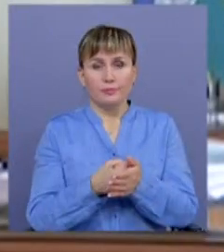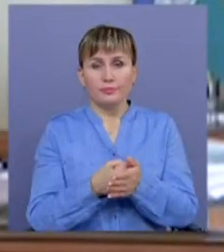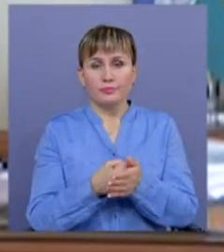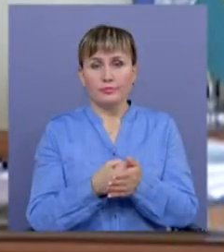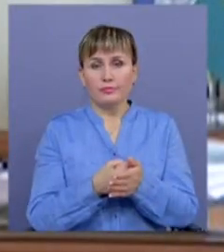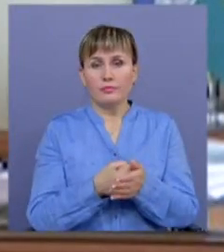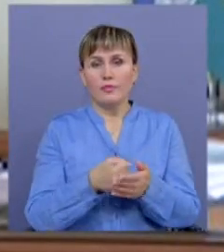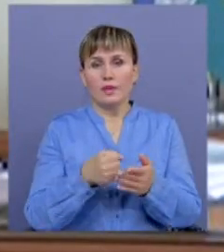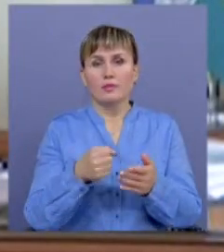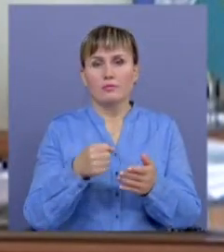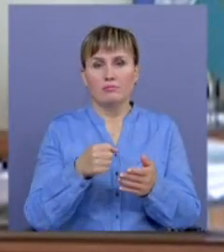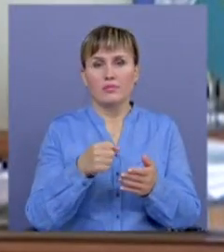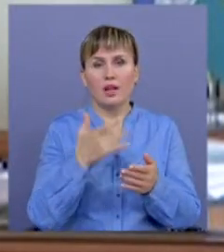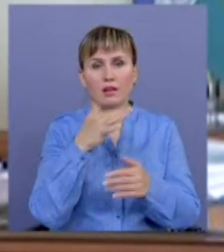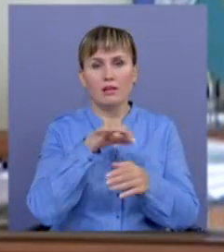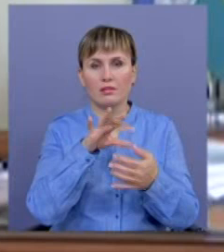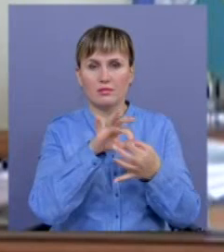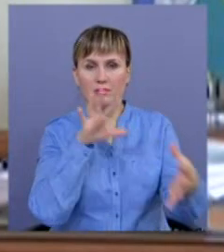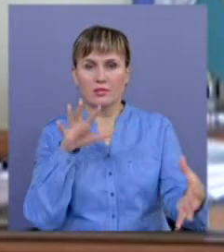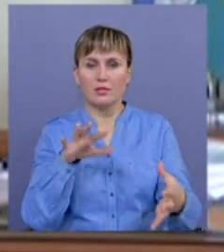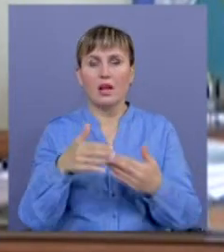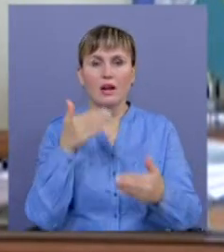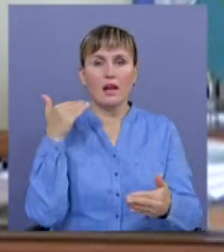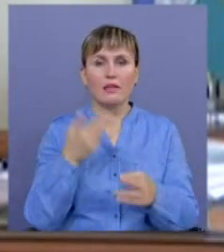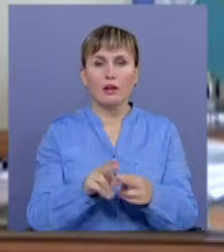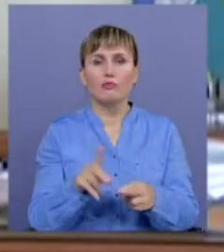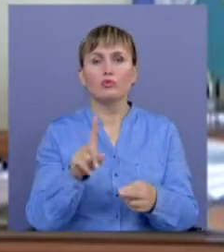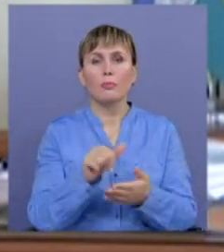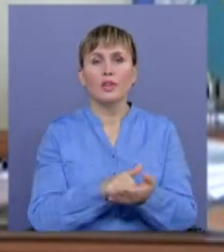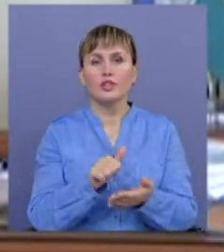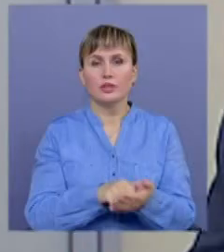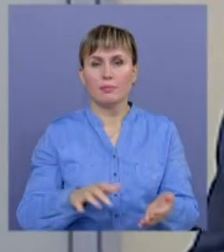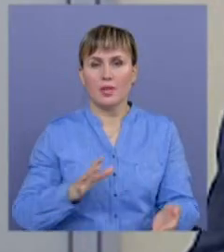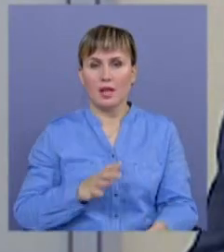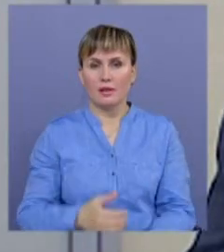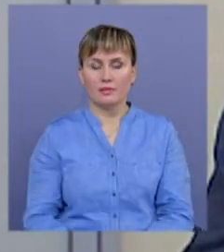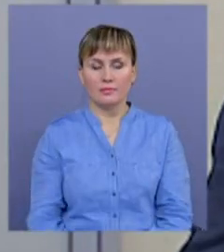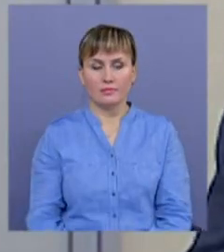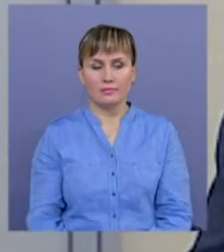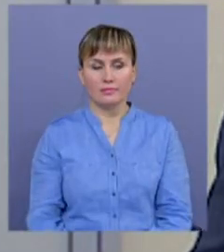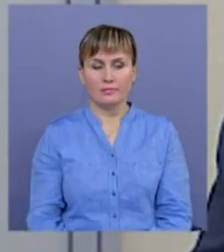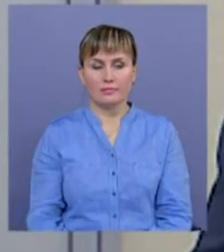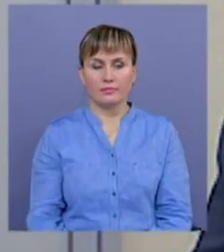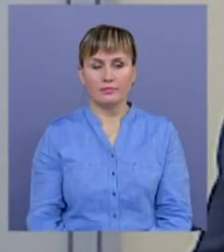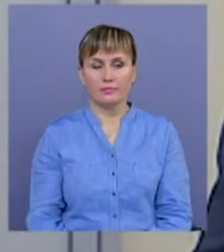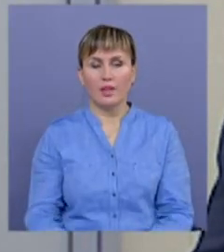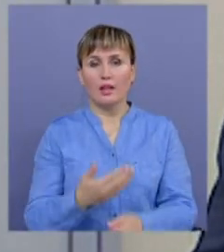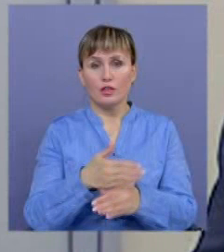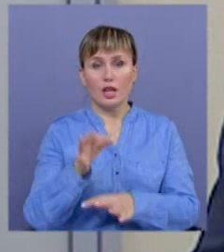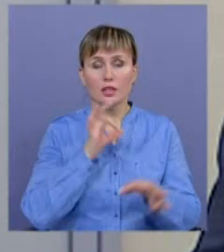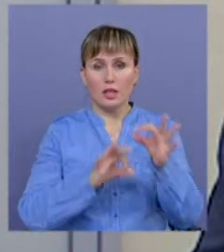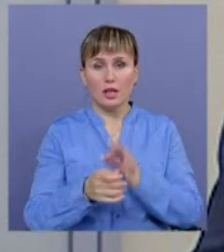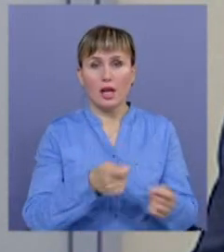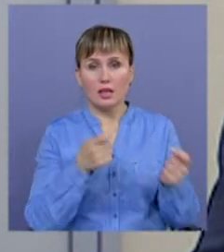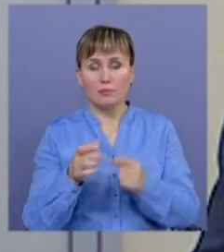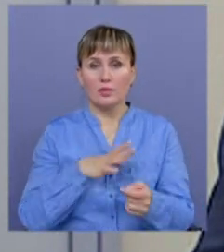долудегравира в понижении цены, на которое отказал ранее производитель, и в чем там была причина? В части поставок лекарственных препаратов, вы знаете,